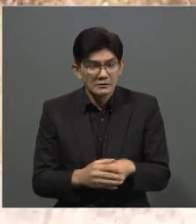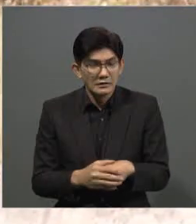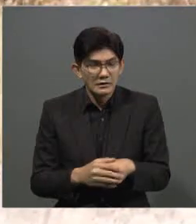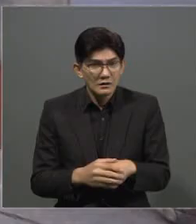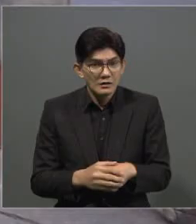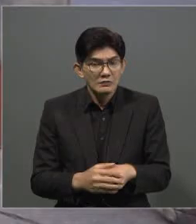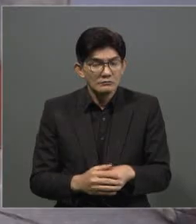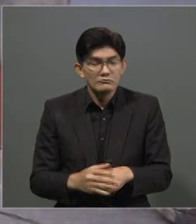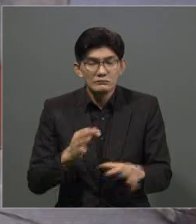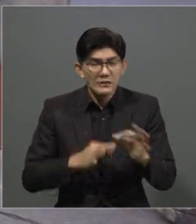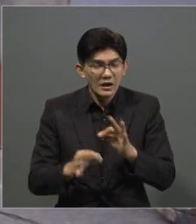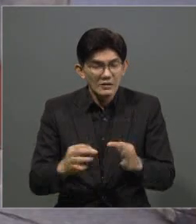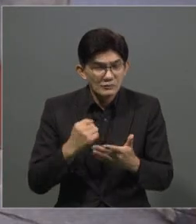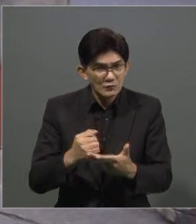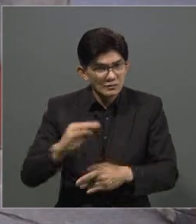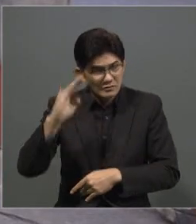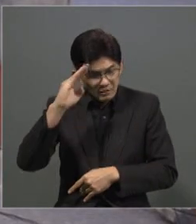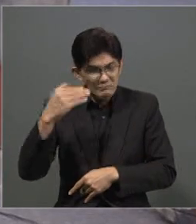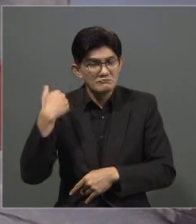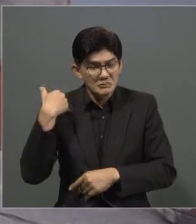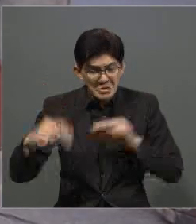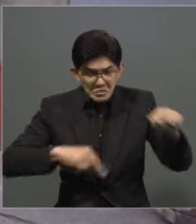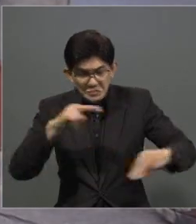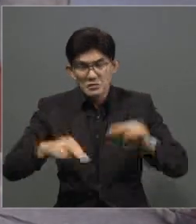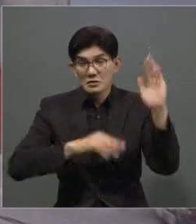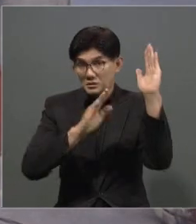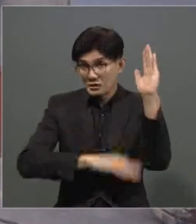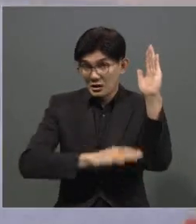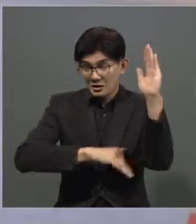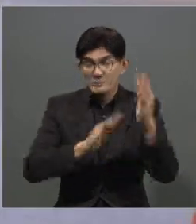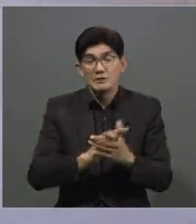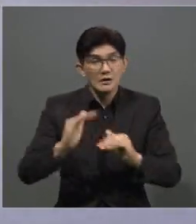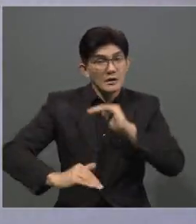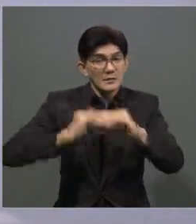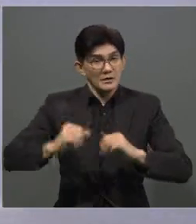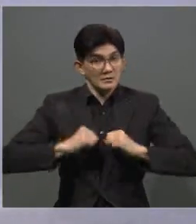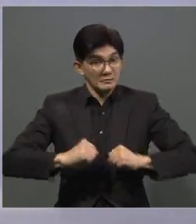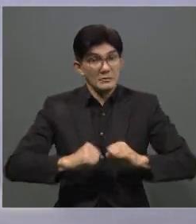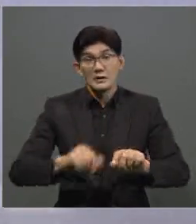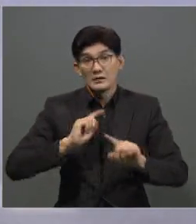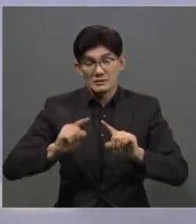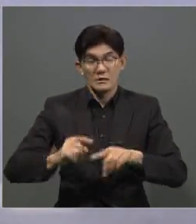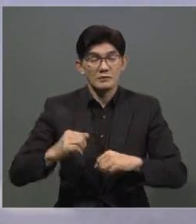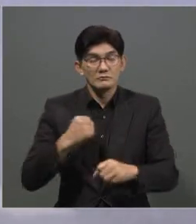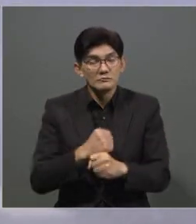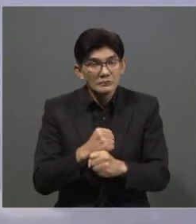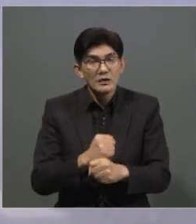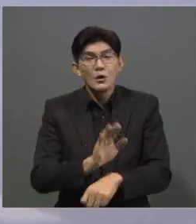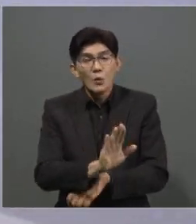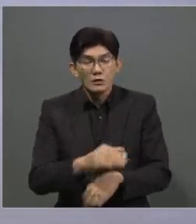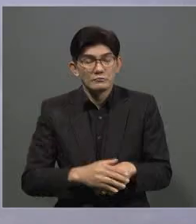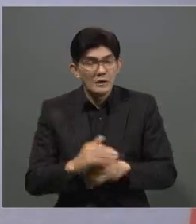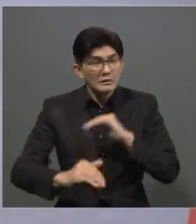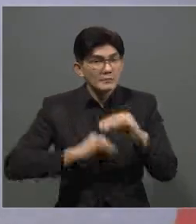กำลังทหารหลักในการร่วมดูแลพื้นที่จังหวัดชายแดนภาคใต้ทั้งในการพัฒนาศักยภาพแล้วก็ประสิทธิภาพกำลังพลการ